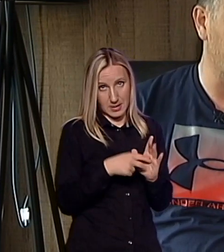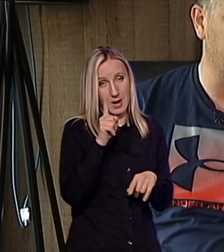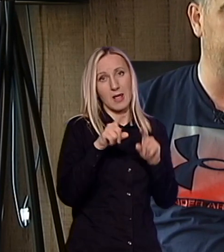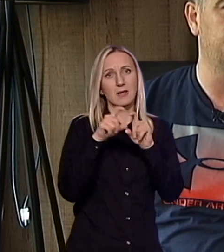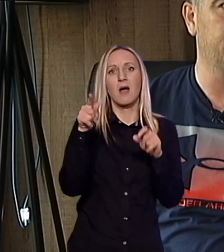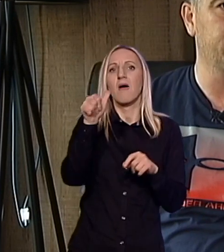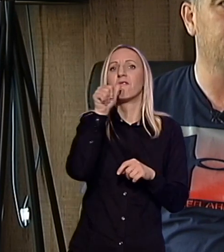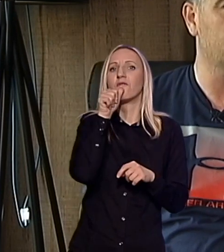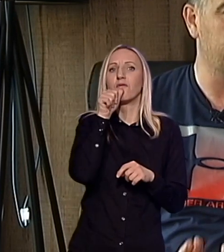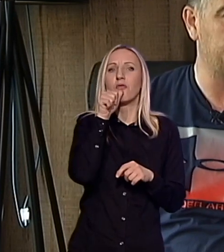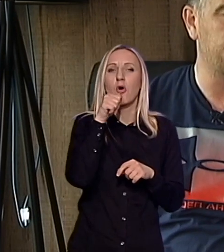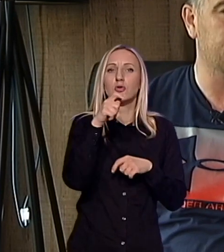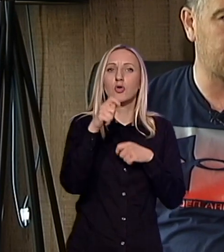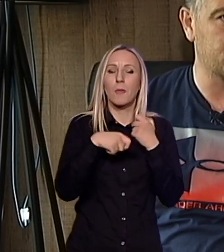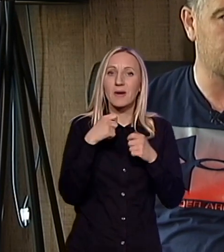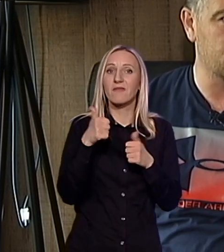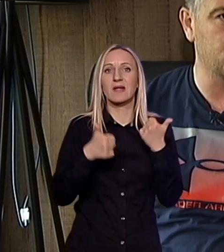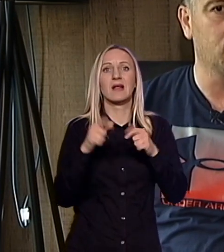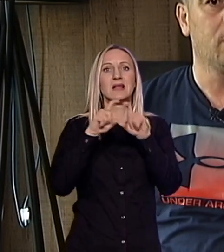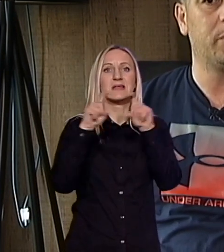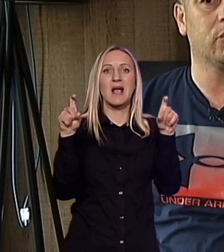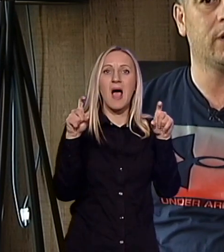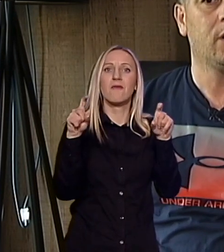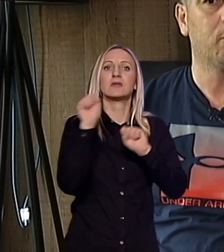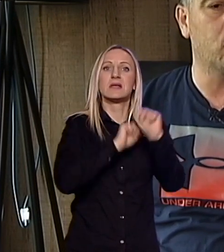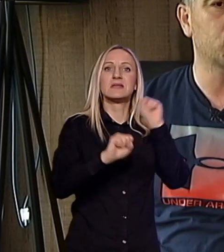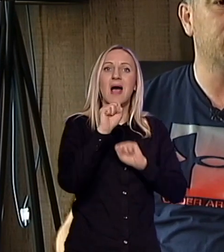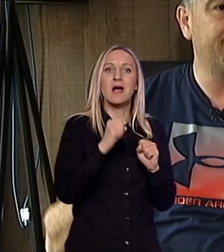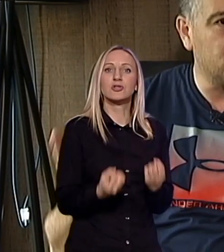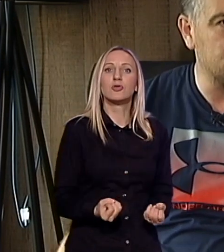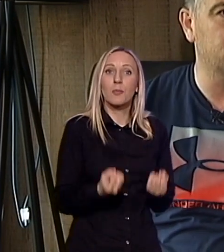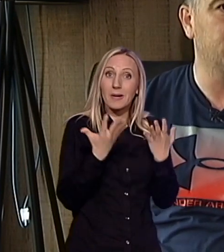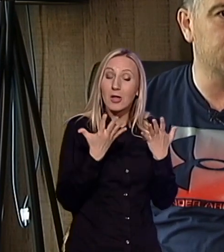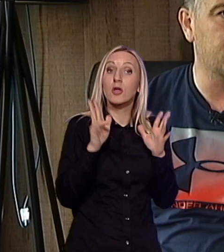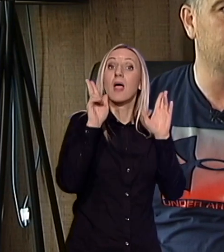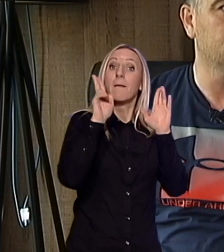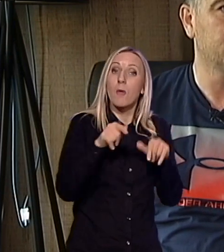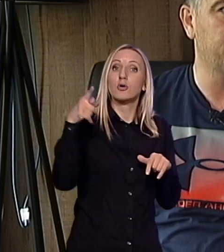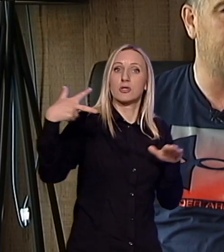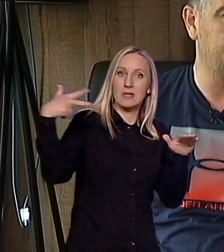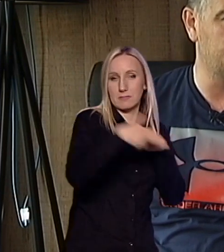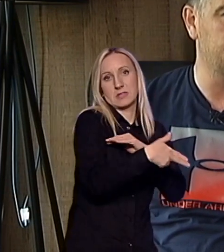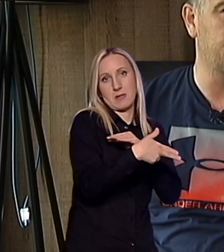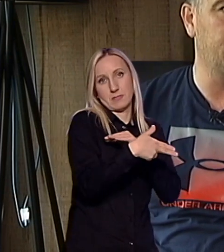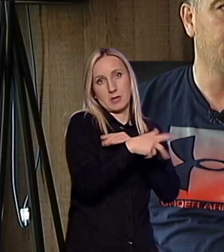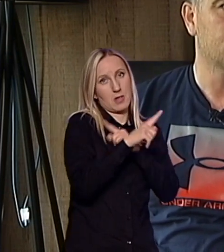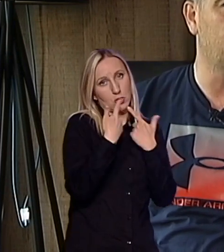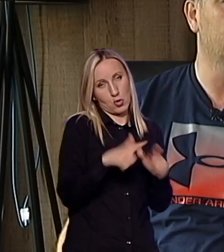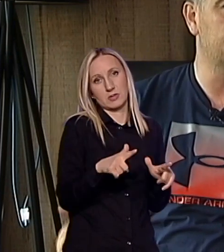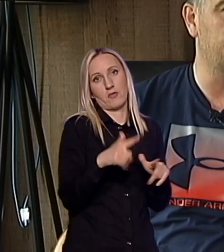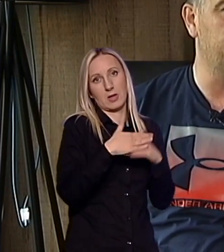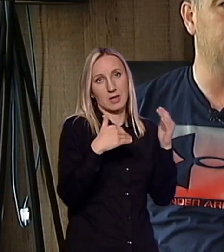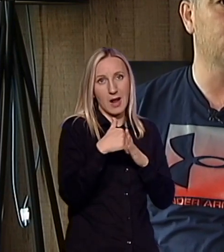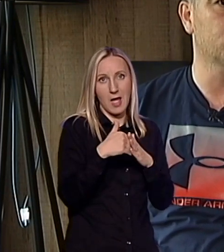kao što je vodoprivreda ili kao što je pre svega Zavod za zaštitu prirode može da ne dozvoli izgradnju te male hidrocentrale